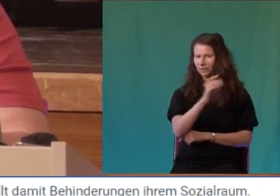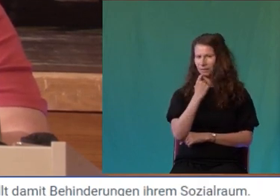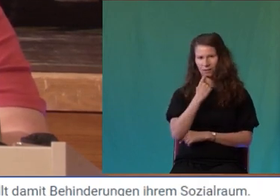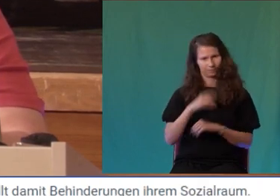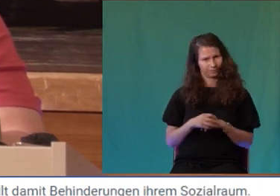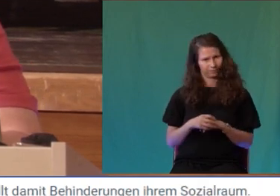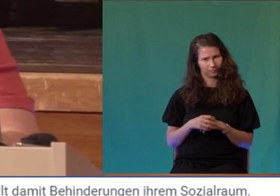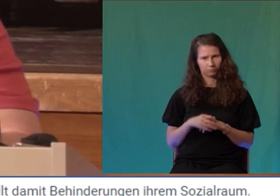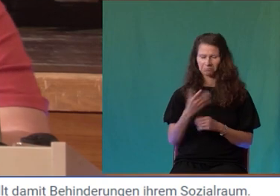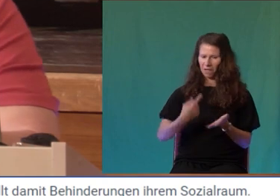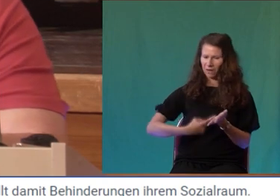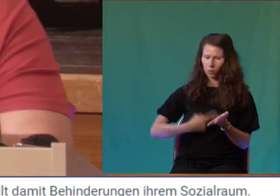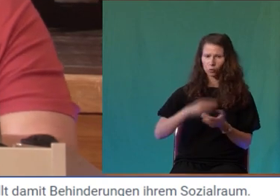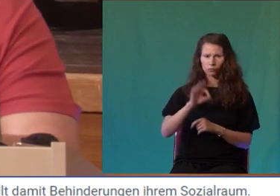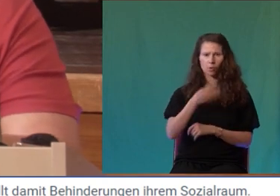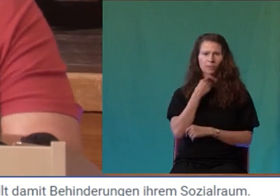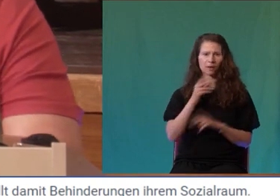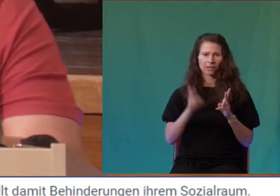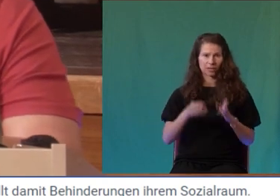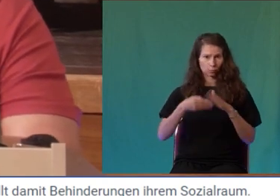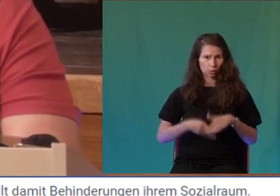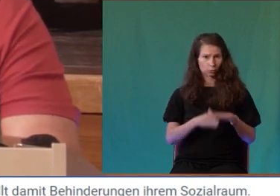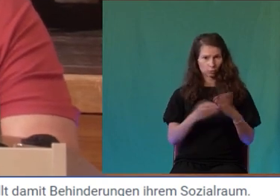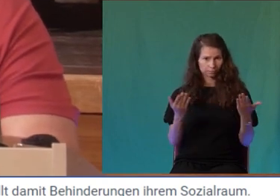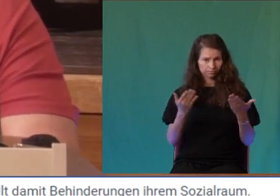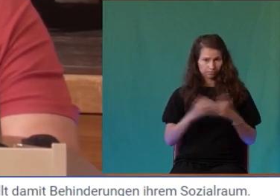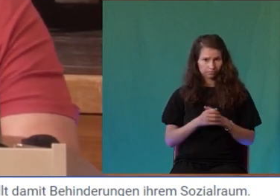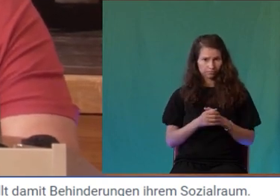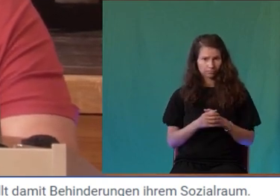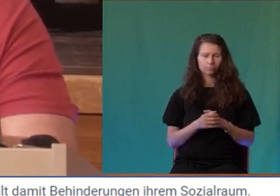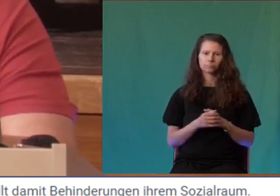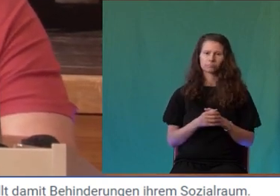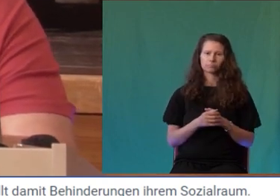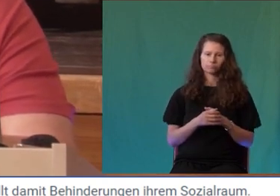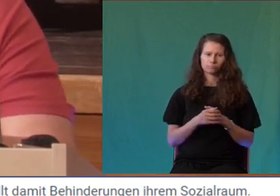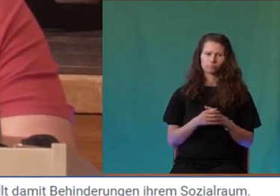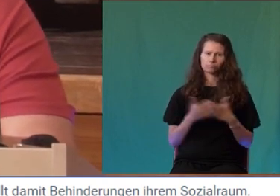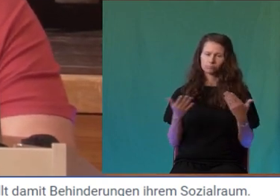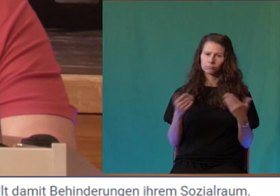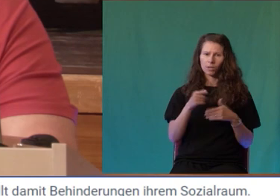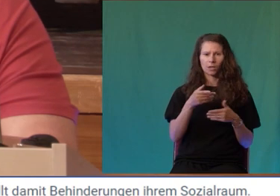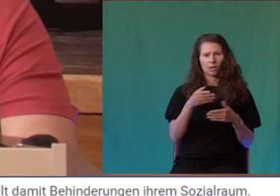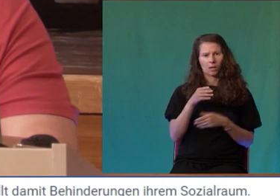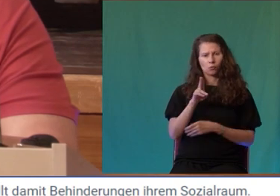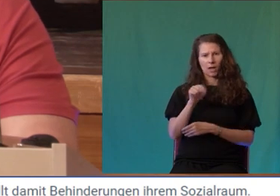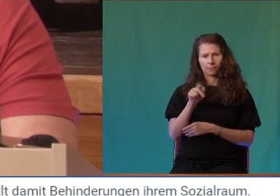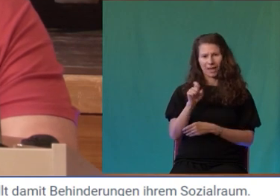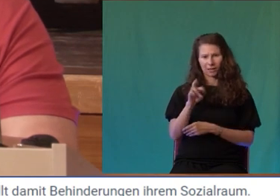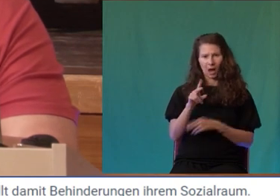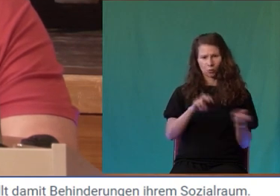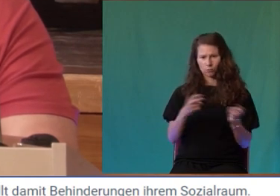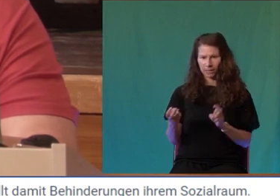was sind die Anforderungen eine an eine bedarfsgerechte Unterstützung der Eltern Aktivitäten zur Umsetzung der behinderten-